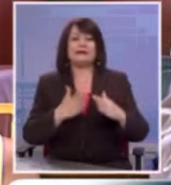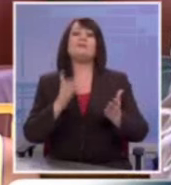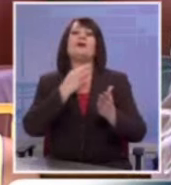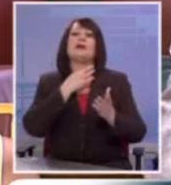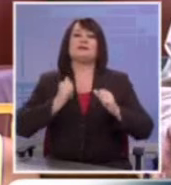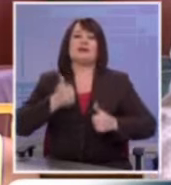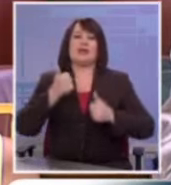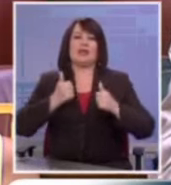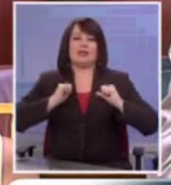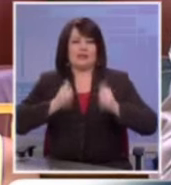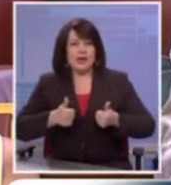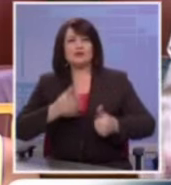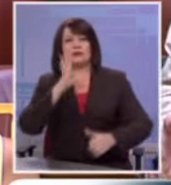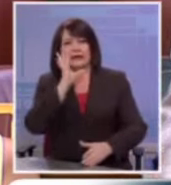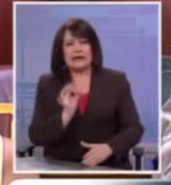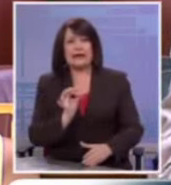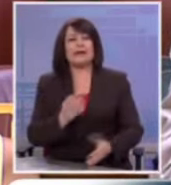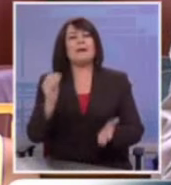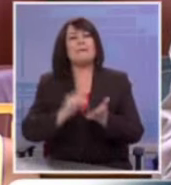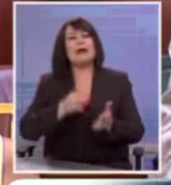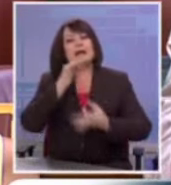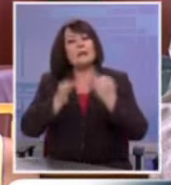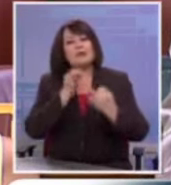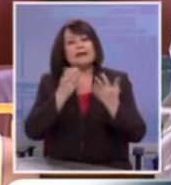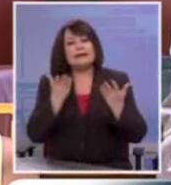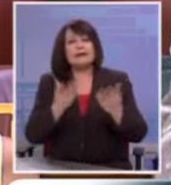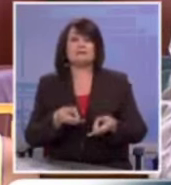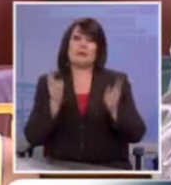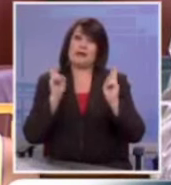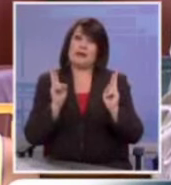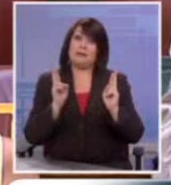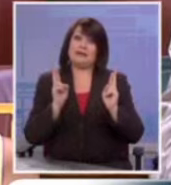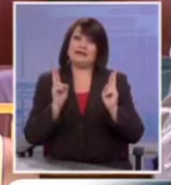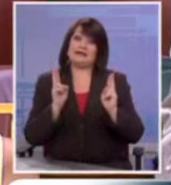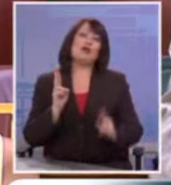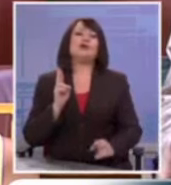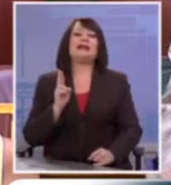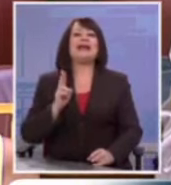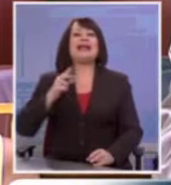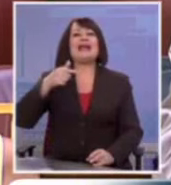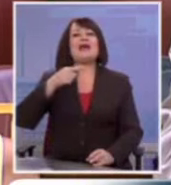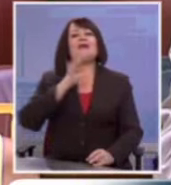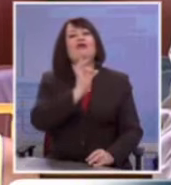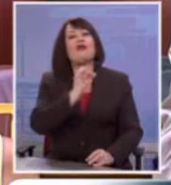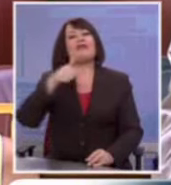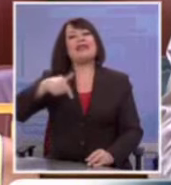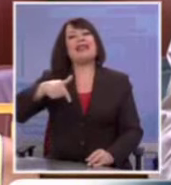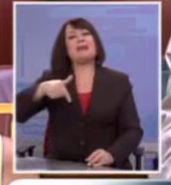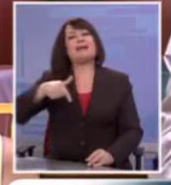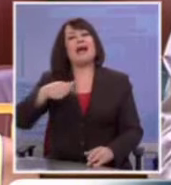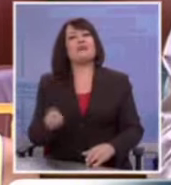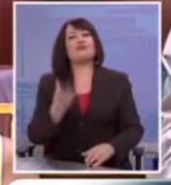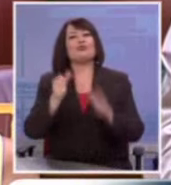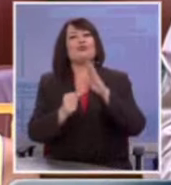θάρρος, ειλικρίνεια και επανατοποθέτηση. Και ήλπιζα ότι η εκλογή της κυρίας Γεννηματά, και το ελπίζω ακόμα, θα δώσει